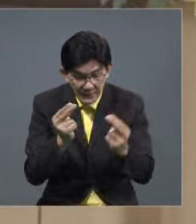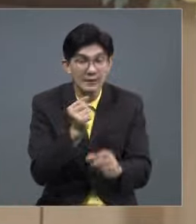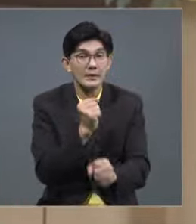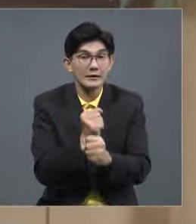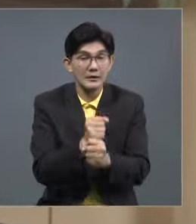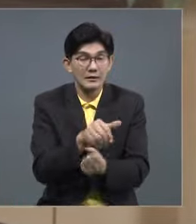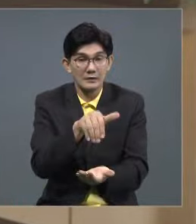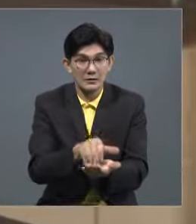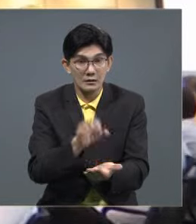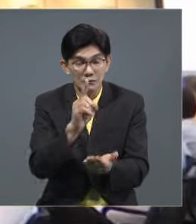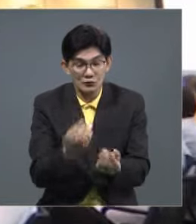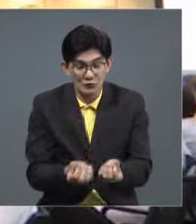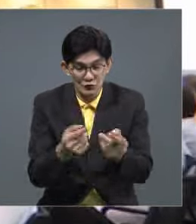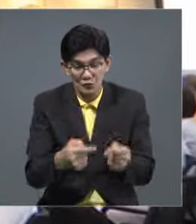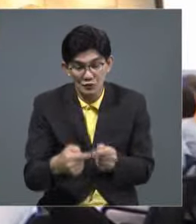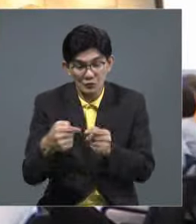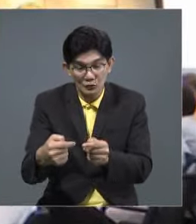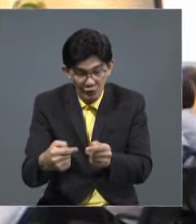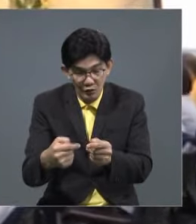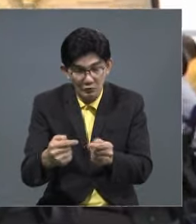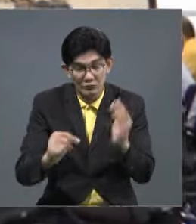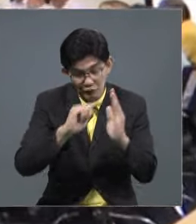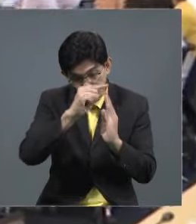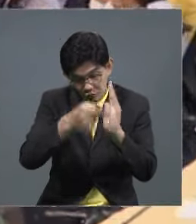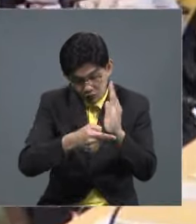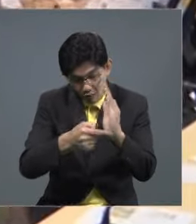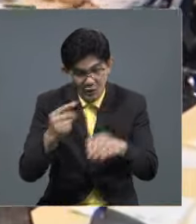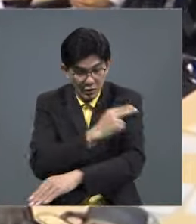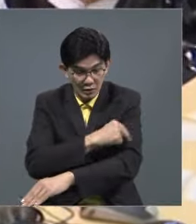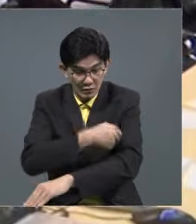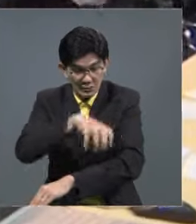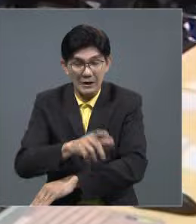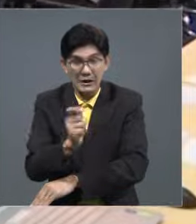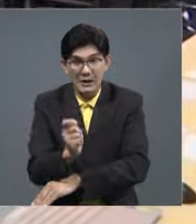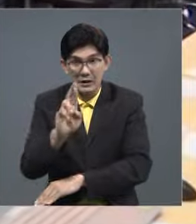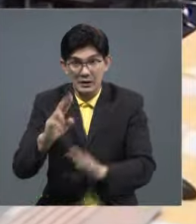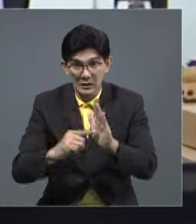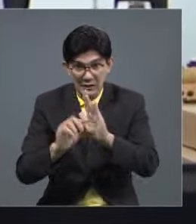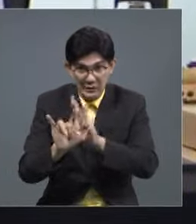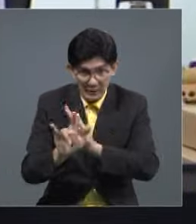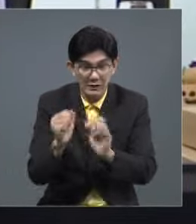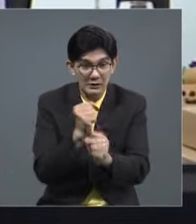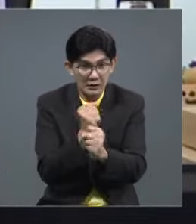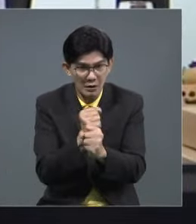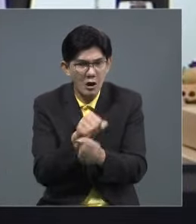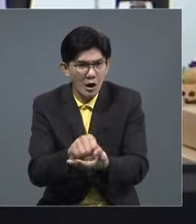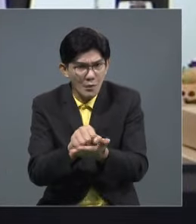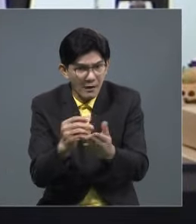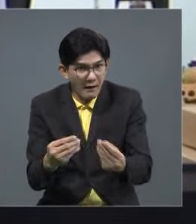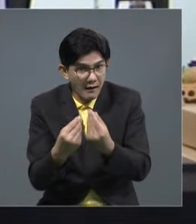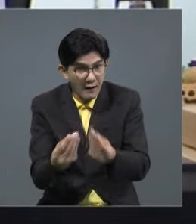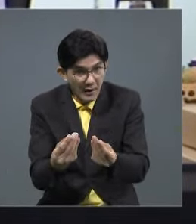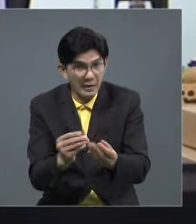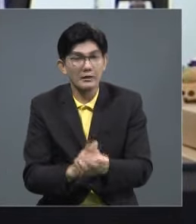านศูนย์ส่งต่อและการดำเนินงานสาธารณสุขชายแดนโรงพยาบาลอรัญญประเทศที่มีความก้าวหน้าในการให้บริการและร